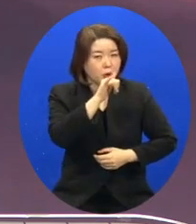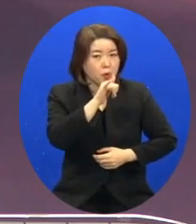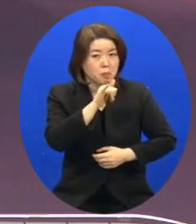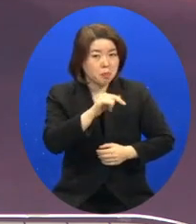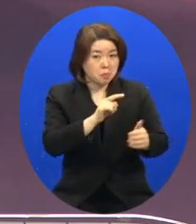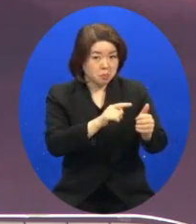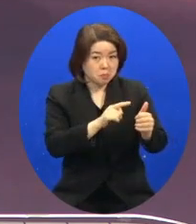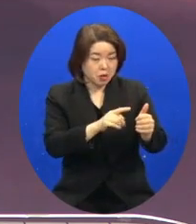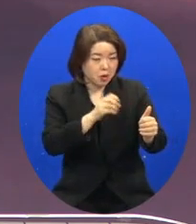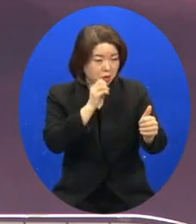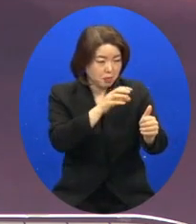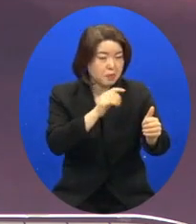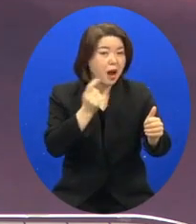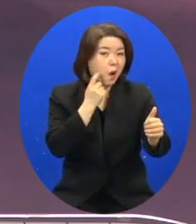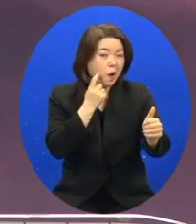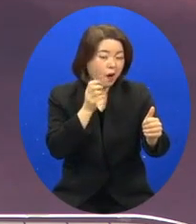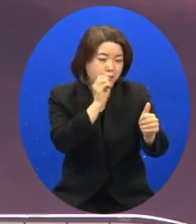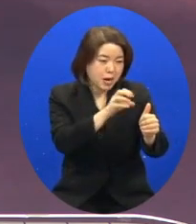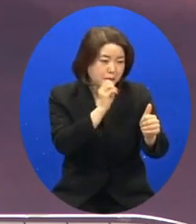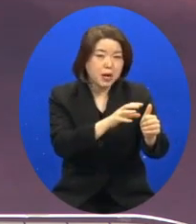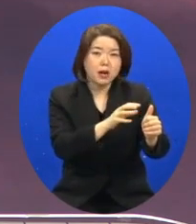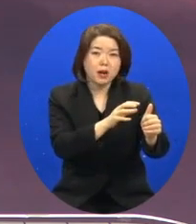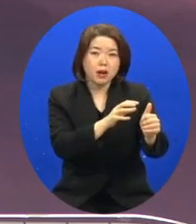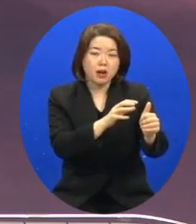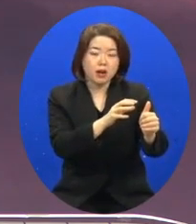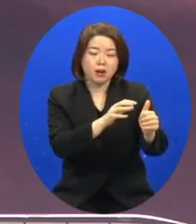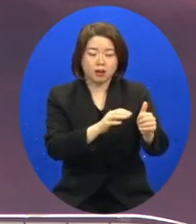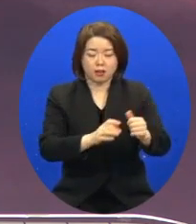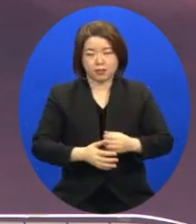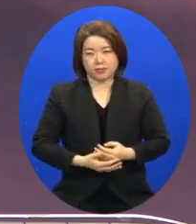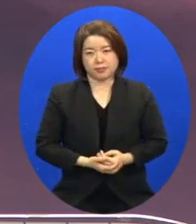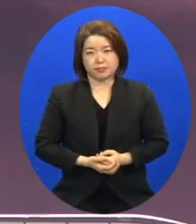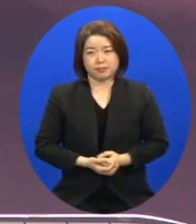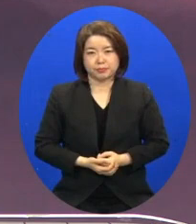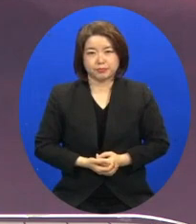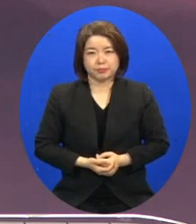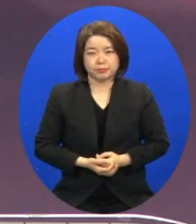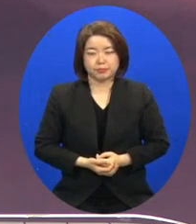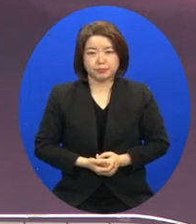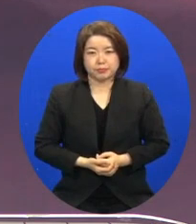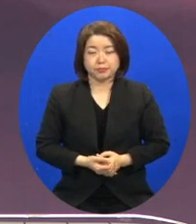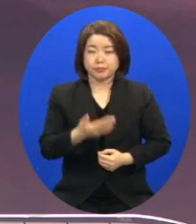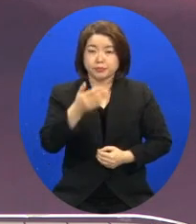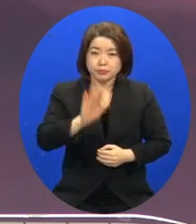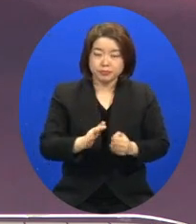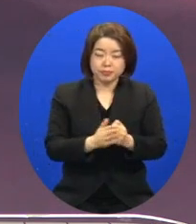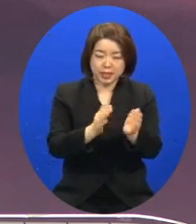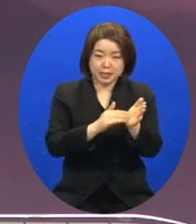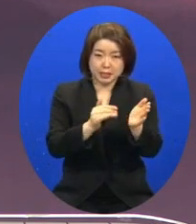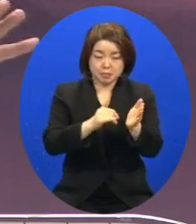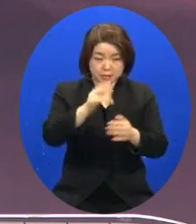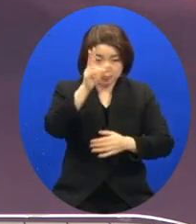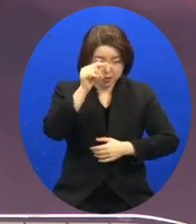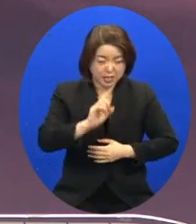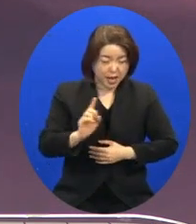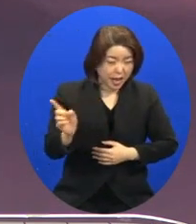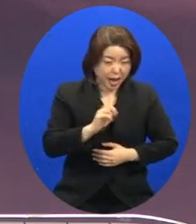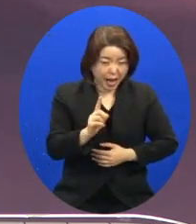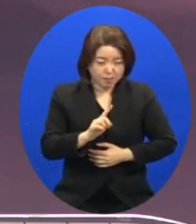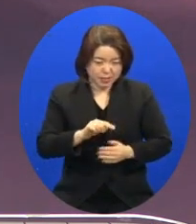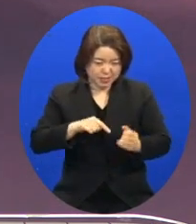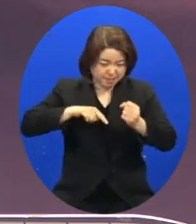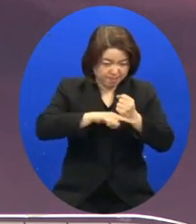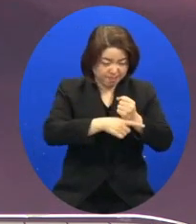그렇게 거짓으로 말을 하기 시작했습니다. 그런데 비밀경찰이 아무리 그렇게